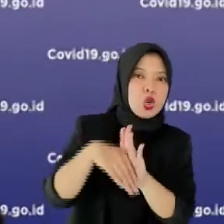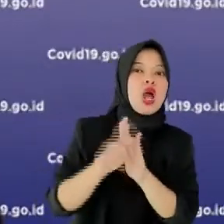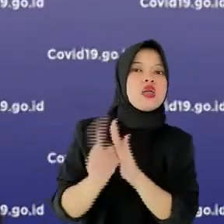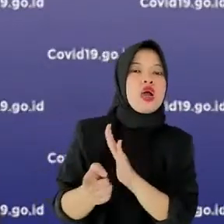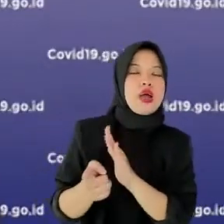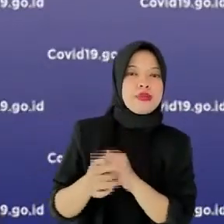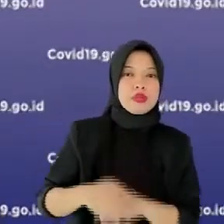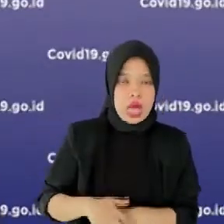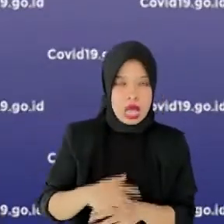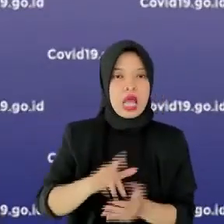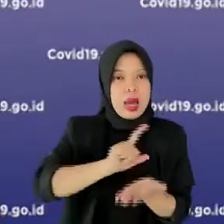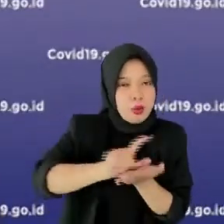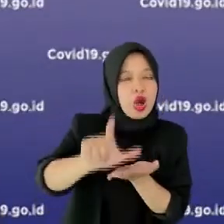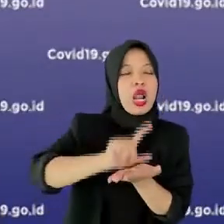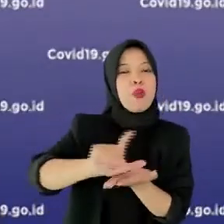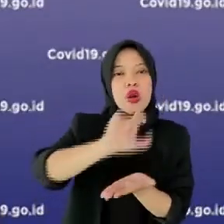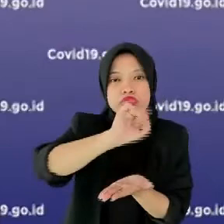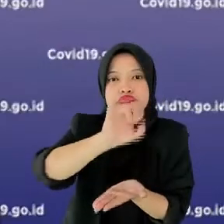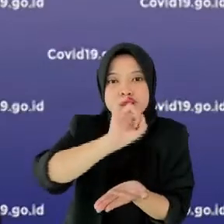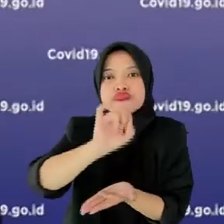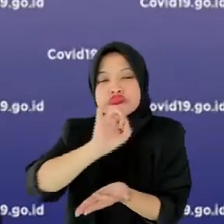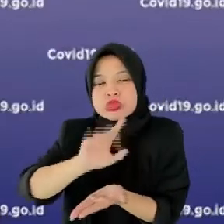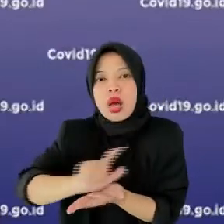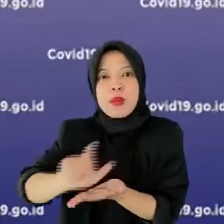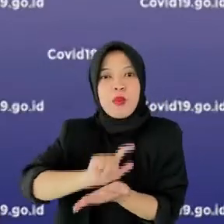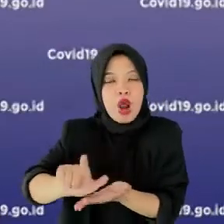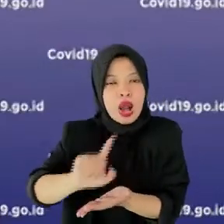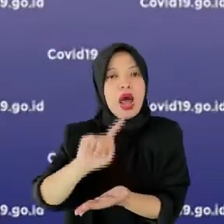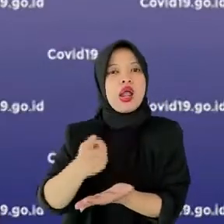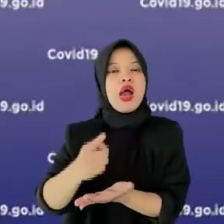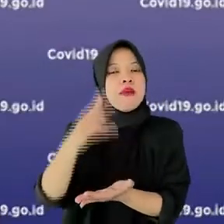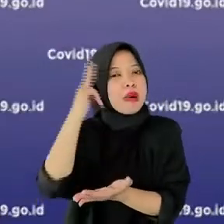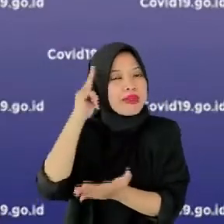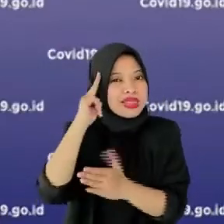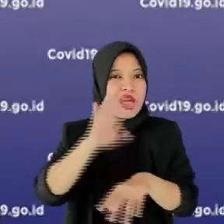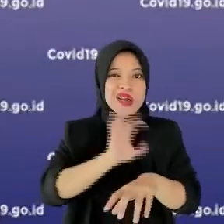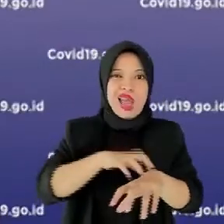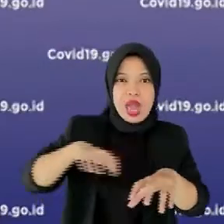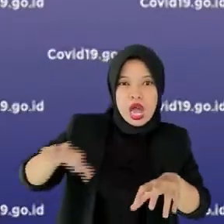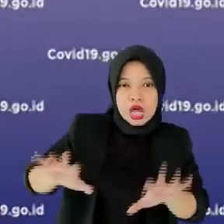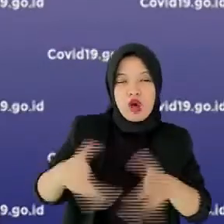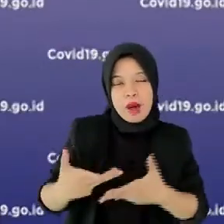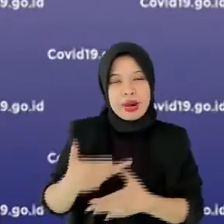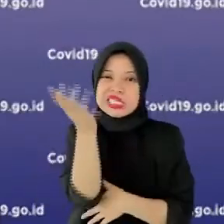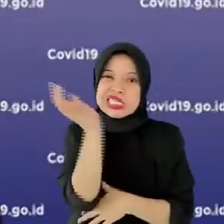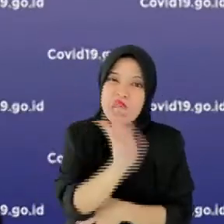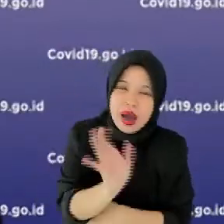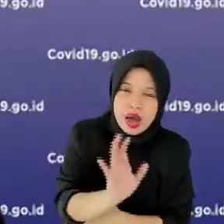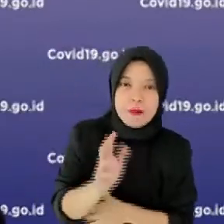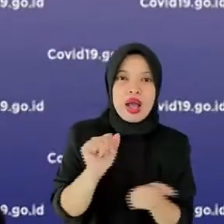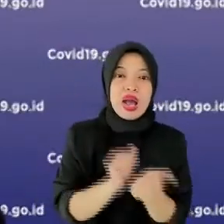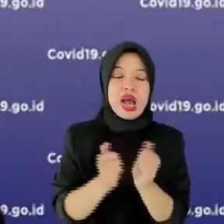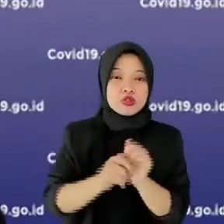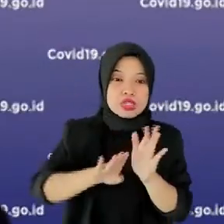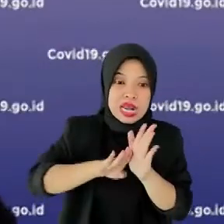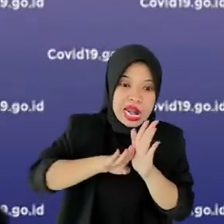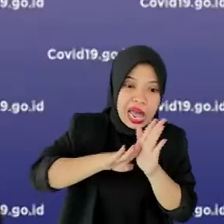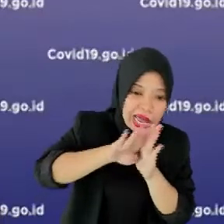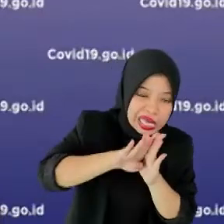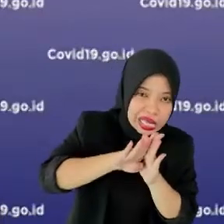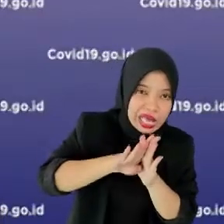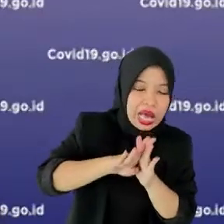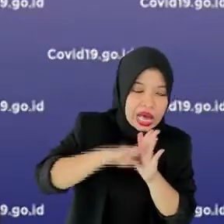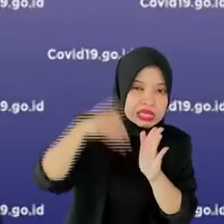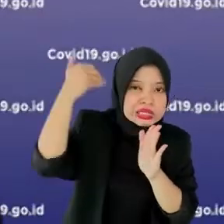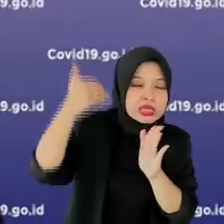kita sampaikan laporan-laporan tersebut untuk menjadi perhatian, terutama untuk pemerintah daerah, jangan sampai kenaikan kasusnya ini masih